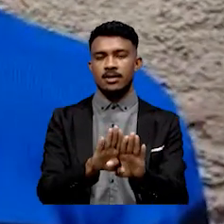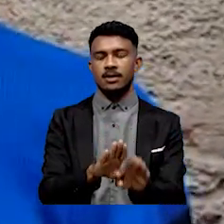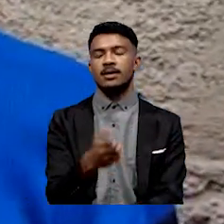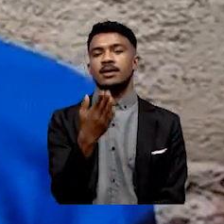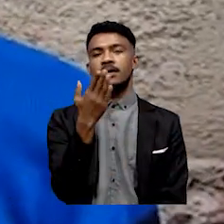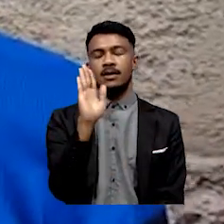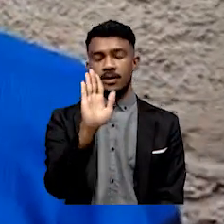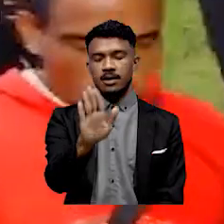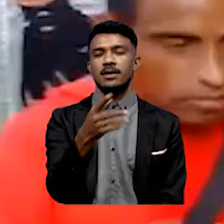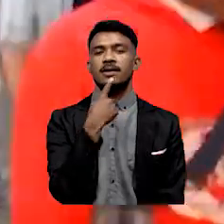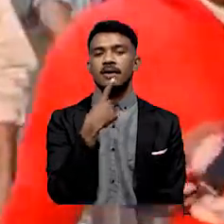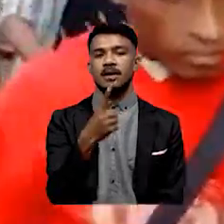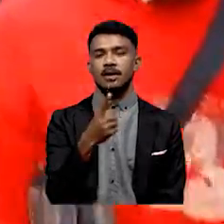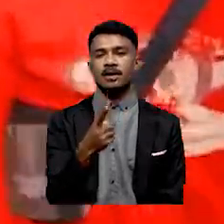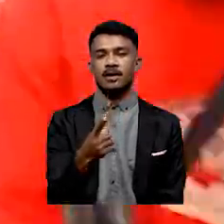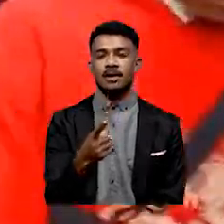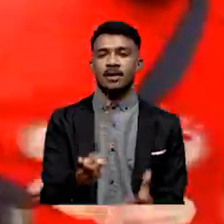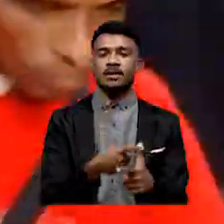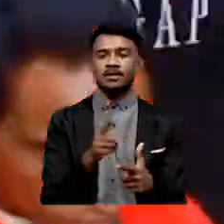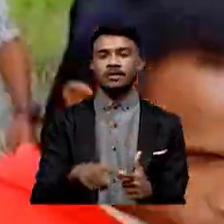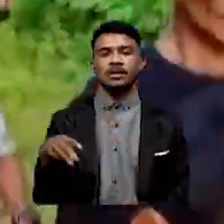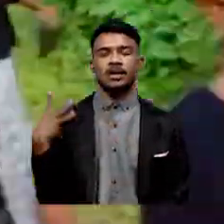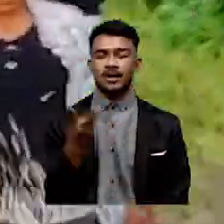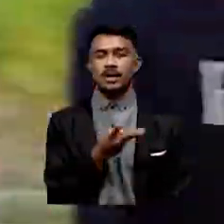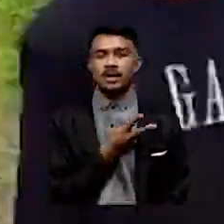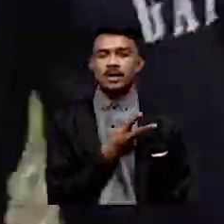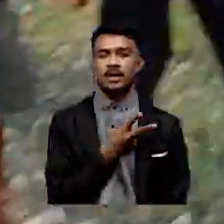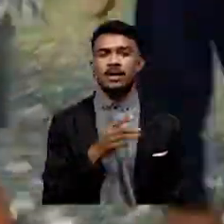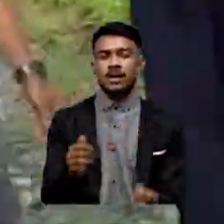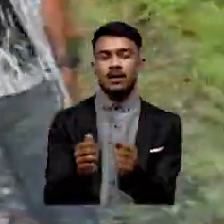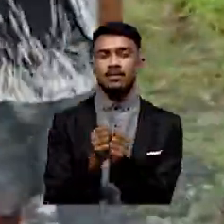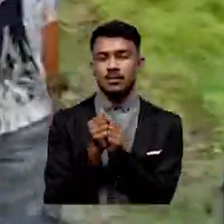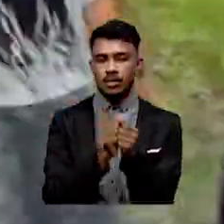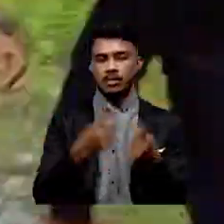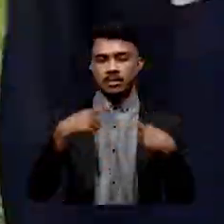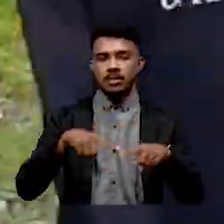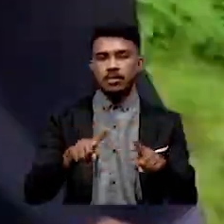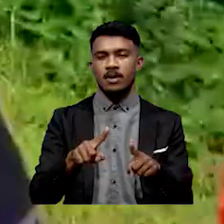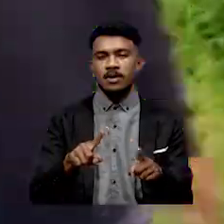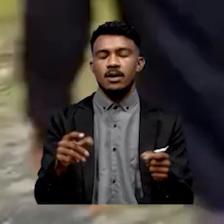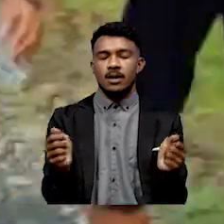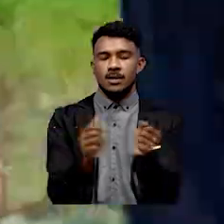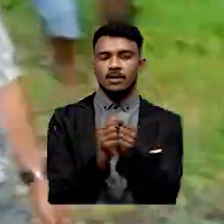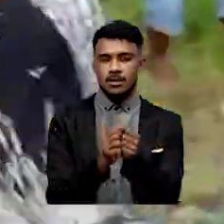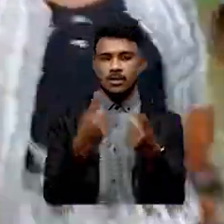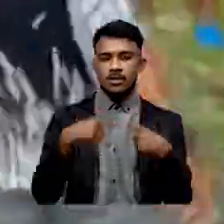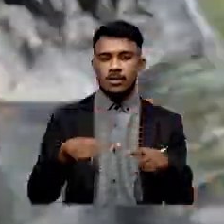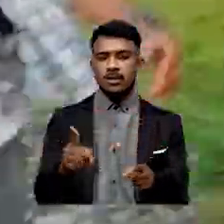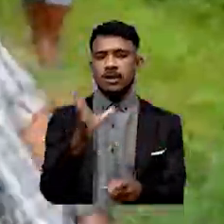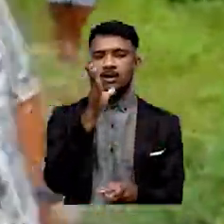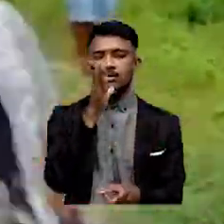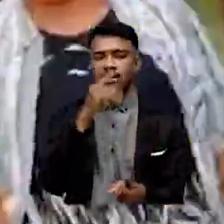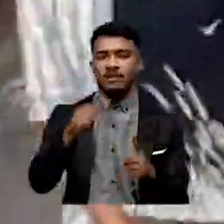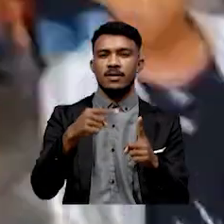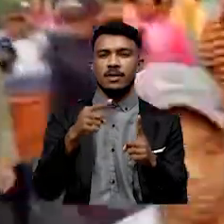hau entro itrua la hamotu itrua la hamotu kau dia fo nia ento atula hamotu ne ama bain hira ma tu